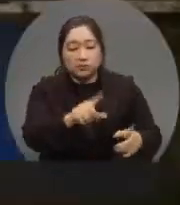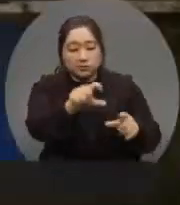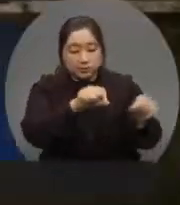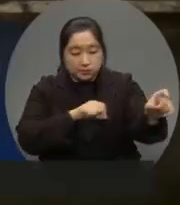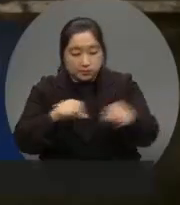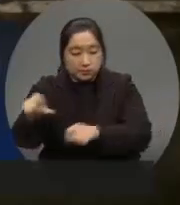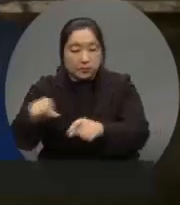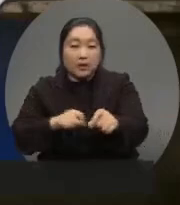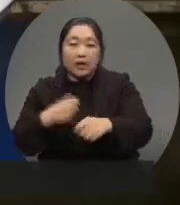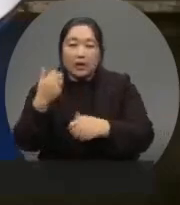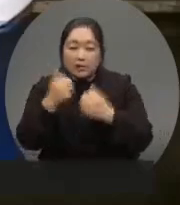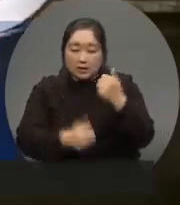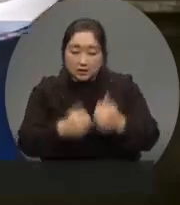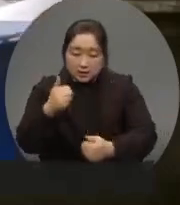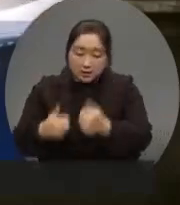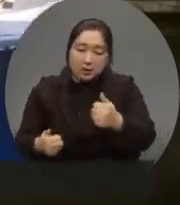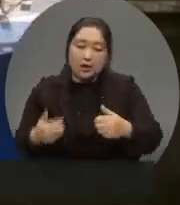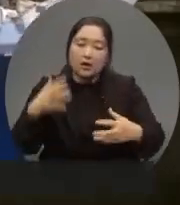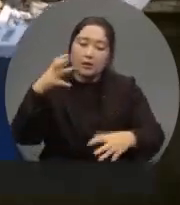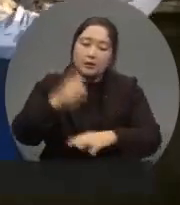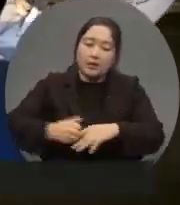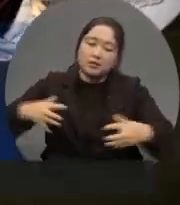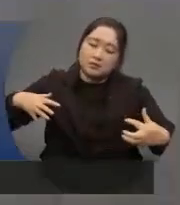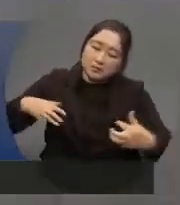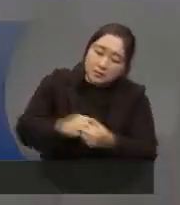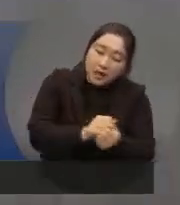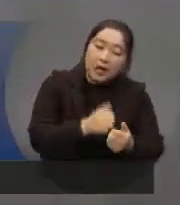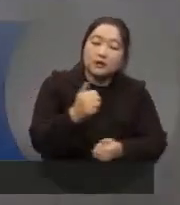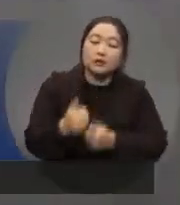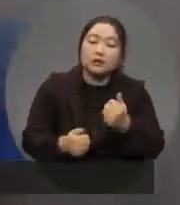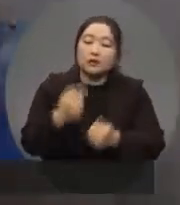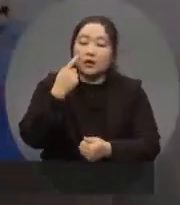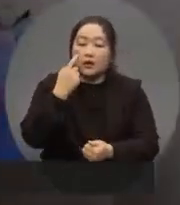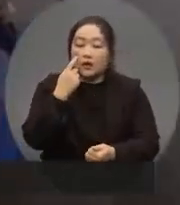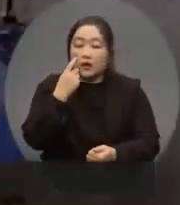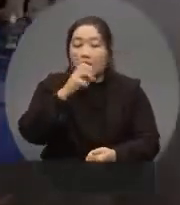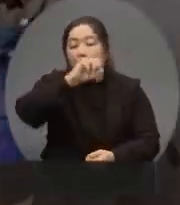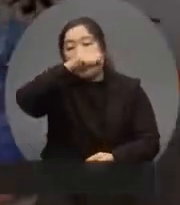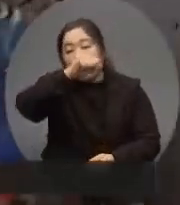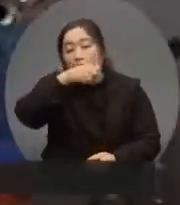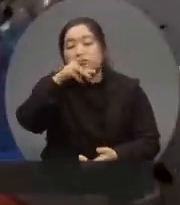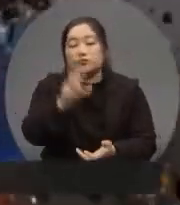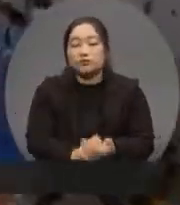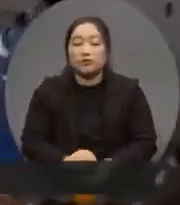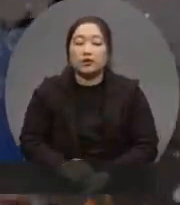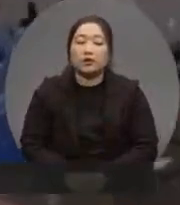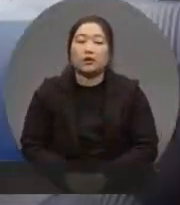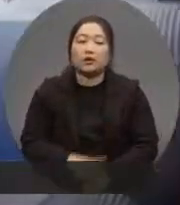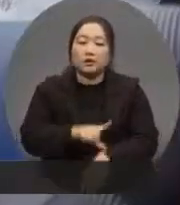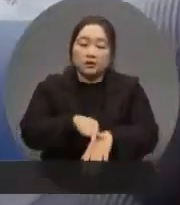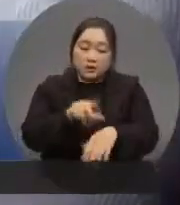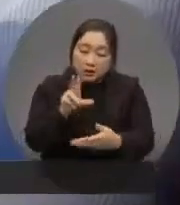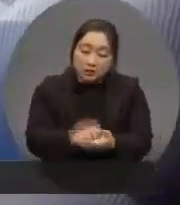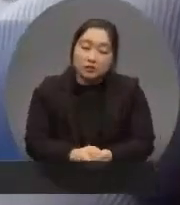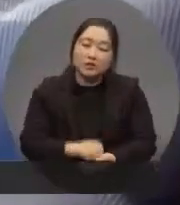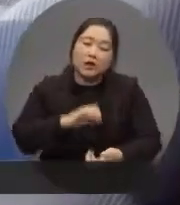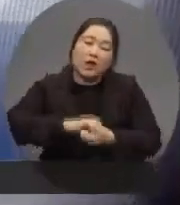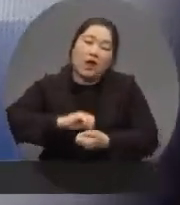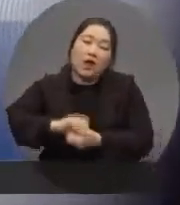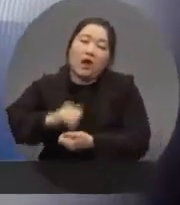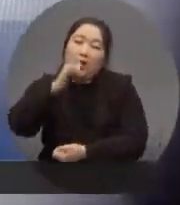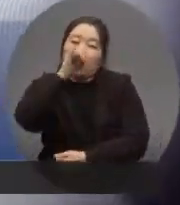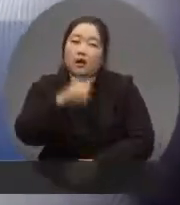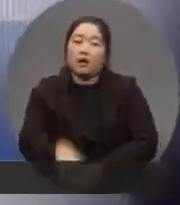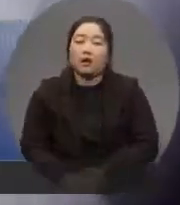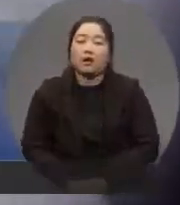직접 이제 다 테스트하고 마지막 충돌 시험까지 다 하다 보니까 예산상 문제가도 있고 시간상 문제도 약간